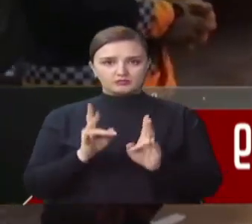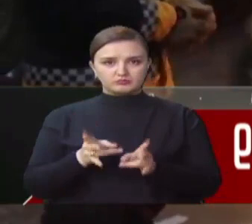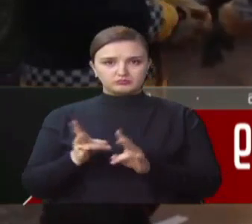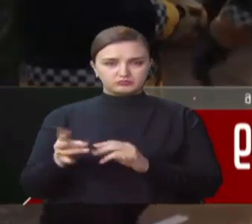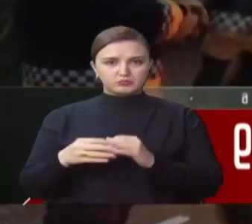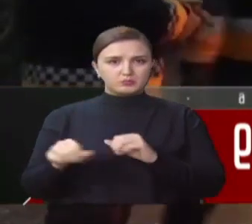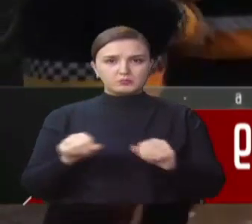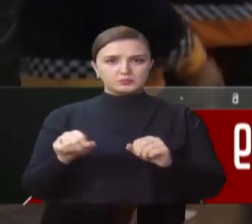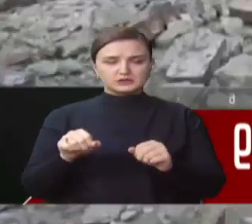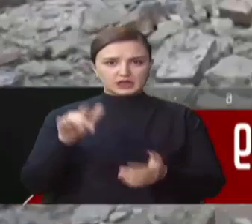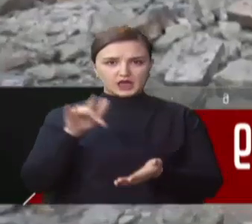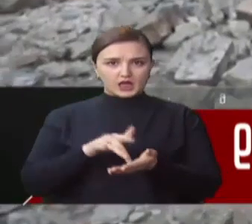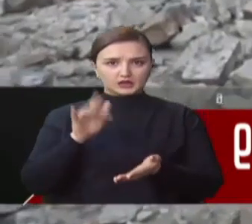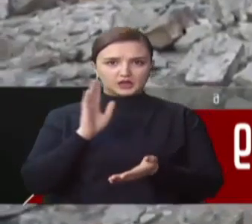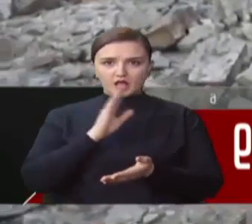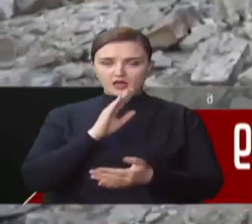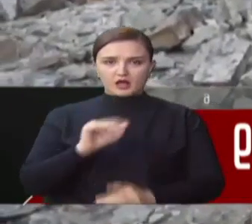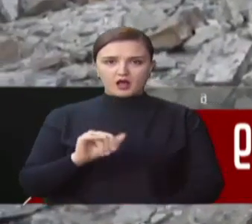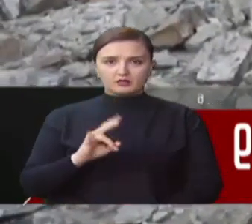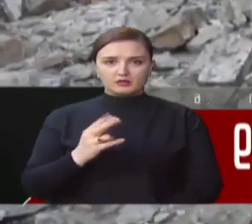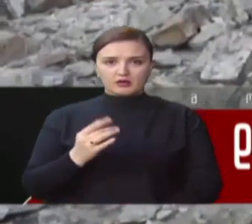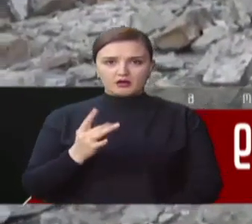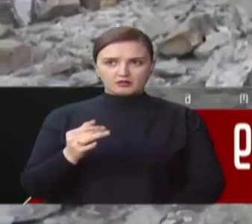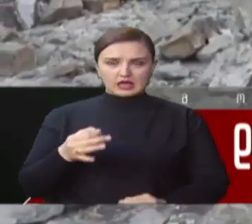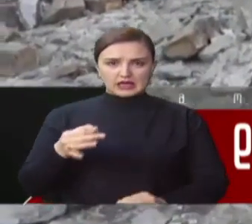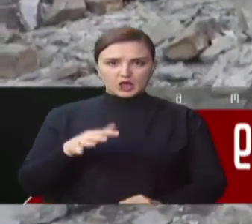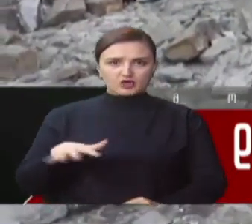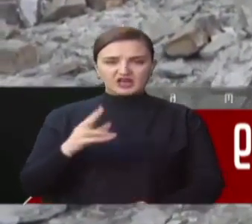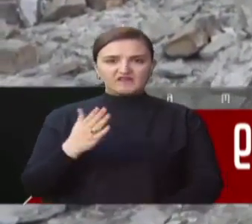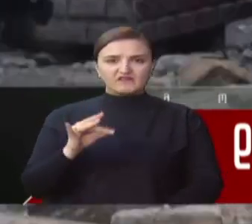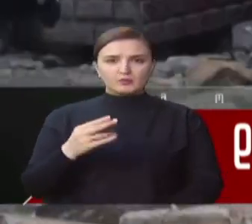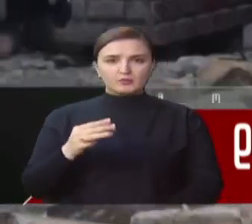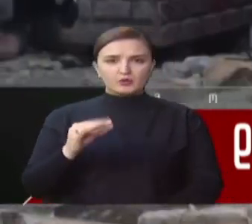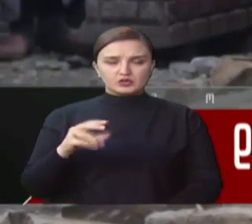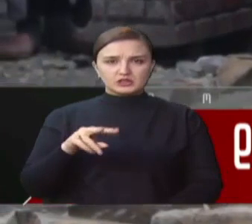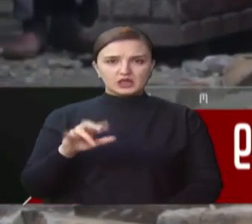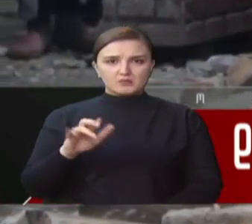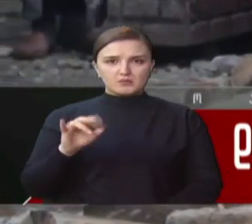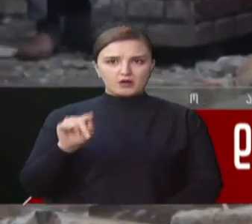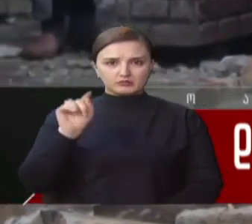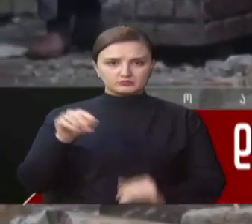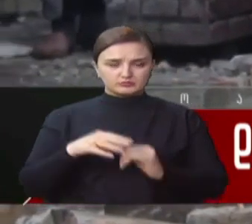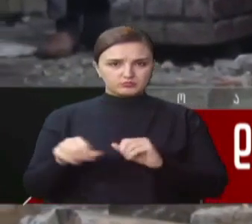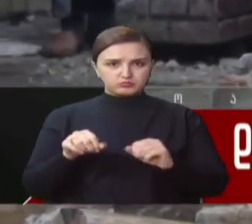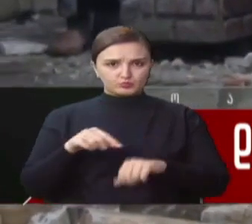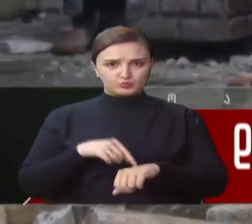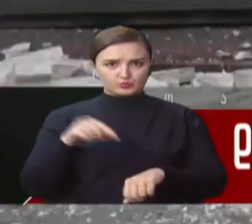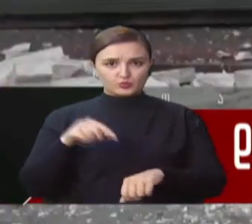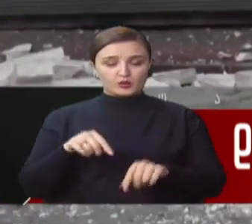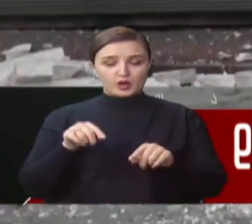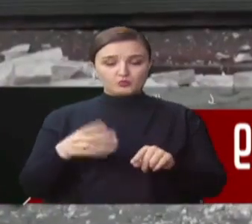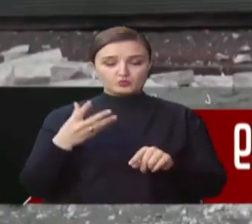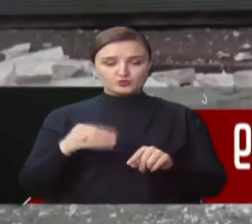იგრძნობოდა ქვეყნის დედაქალაქ ანკარაში და თითქმის მთელ რეგიონში, კვიპროსზეც, ლიბანშიც. Ამ წუთისთვის